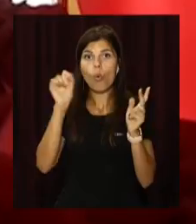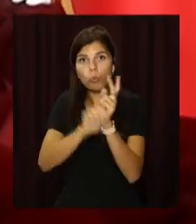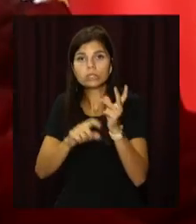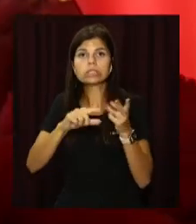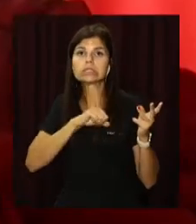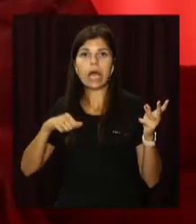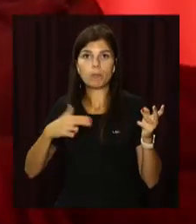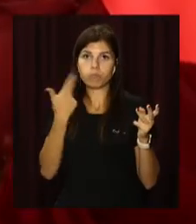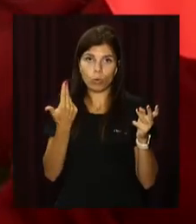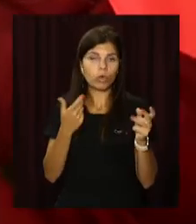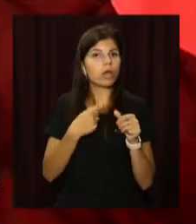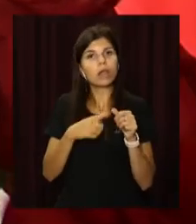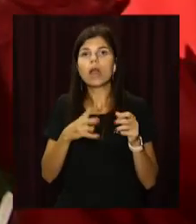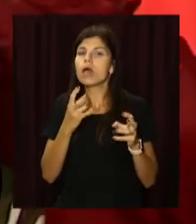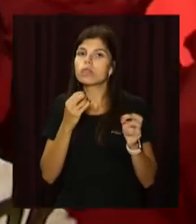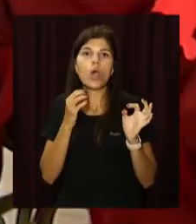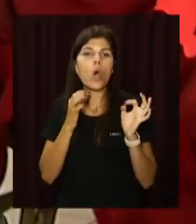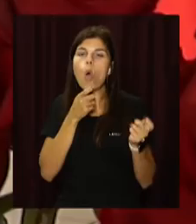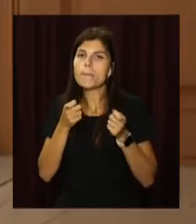необережне поводження зі зброєю.